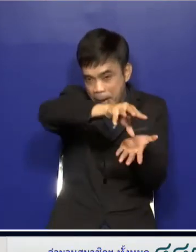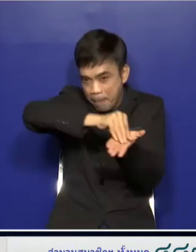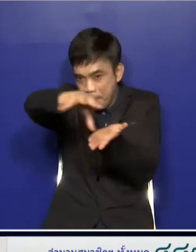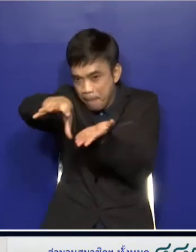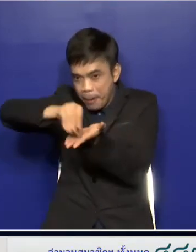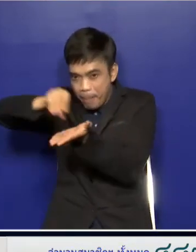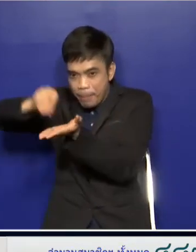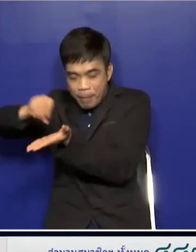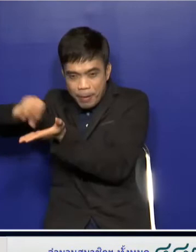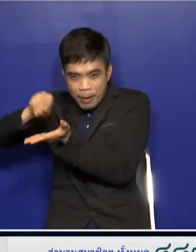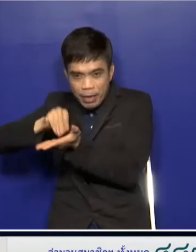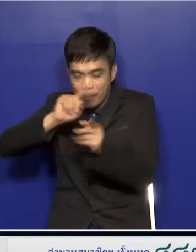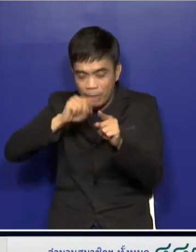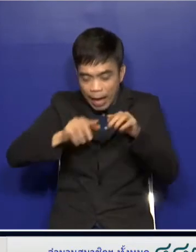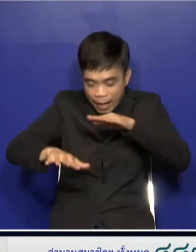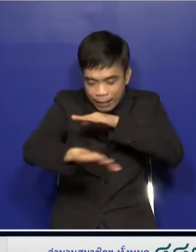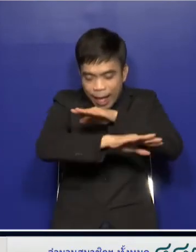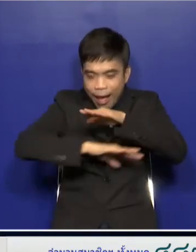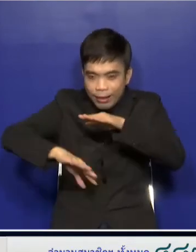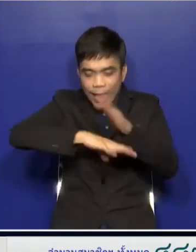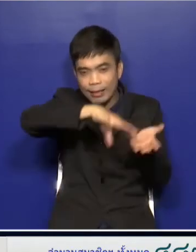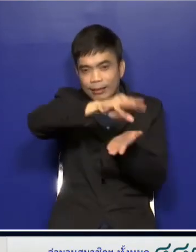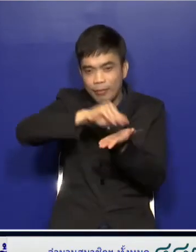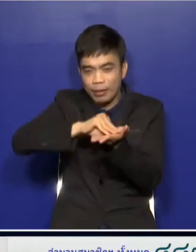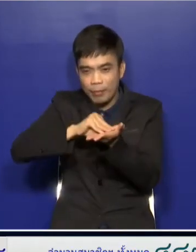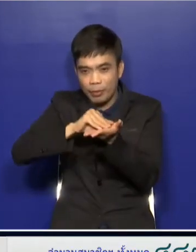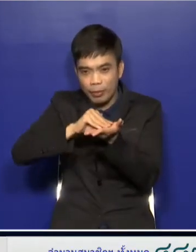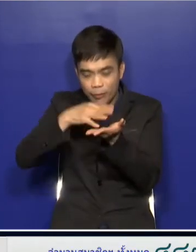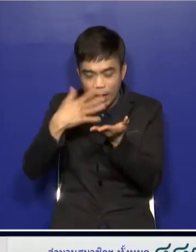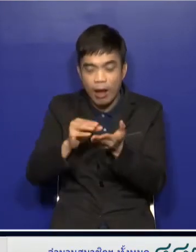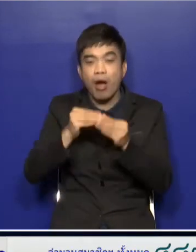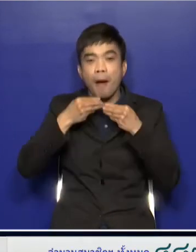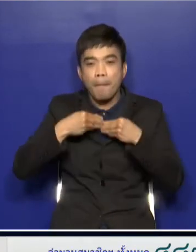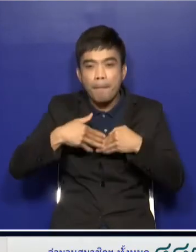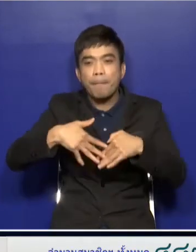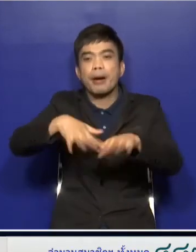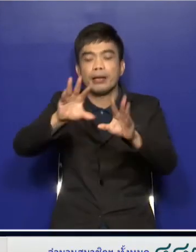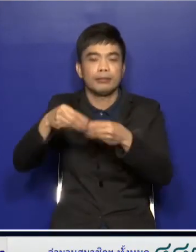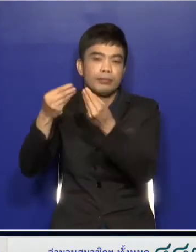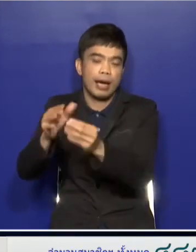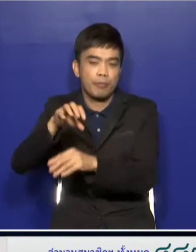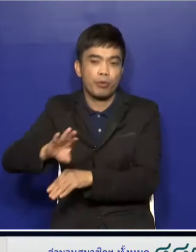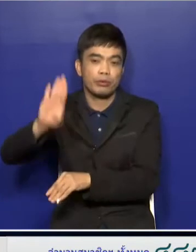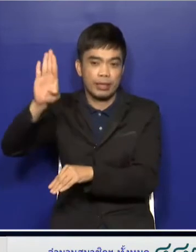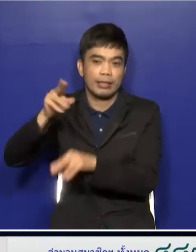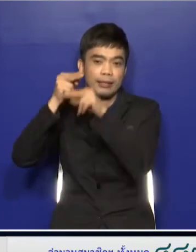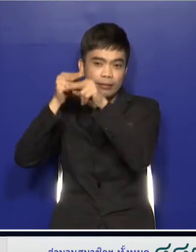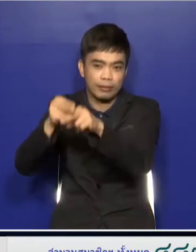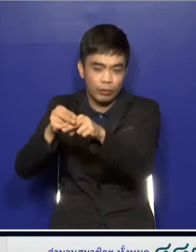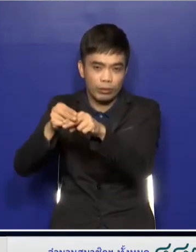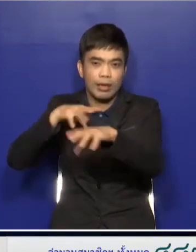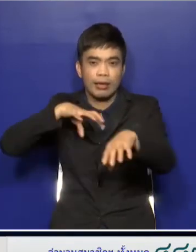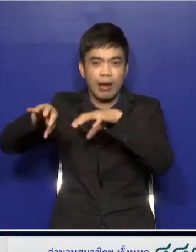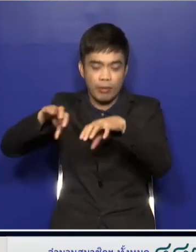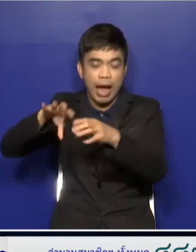จัดทำขึ้นมาตรฐานข้อมูลสุดท้ายเนี่ยเราโอเพนครับและให้เอกชนเนี่ยที่ถนัดเรื่องพวกนี้มากกว่าเนี่ยน